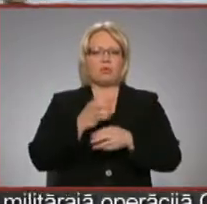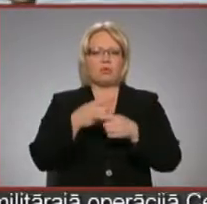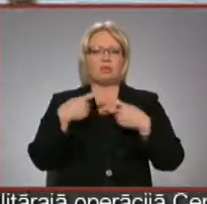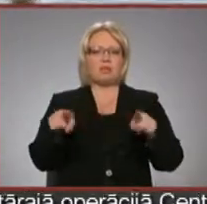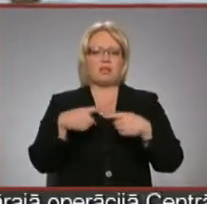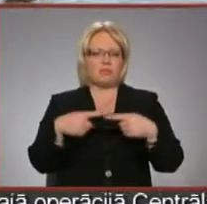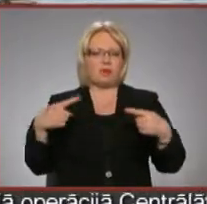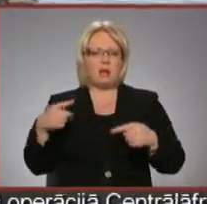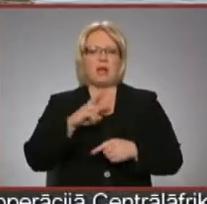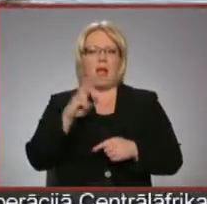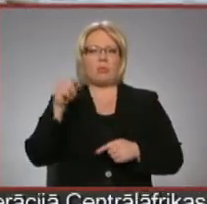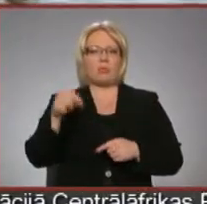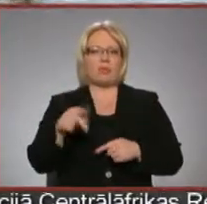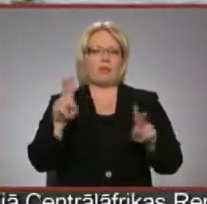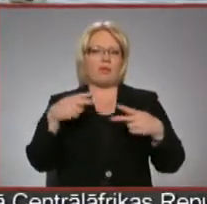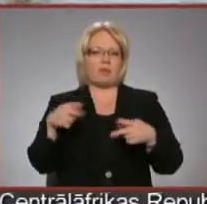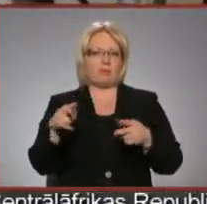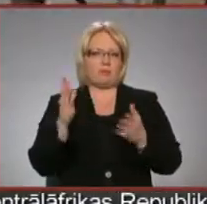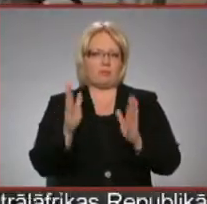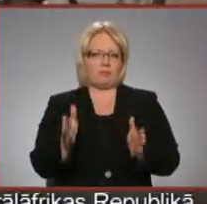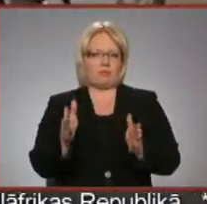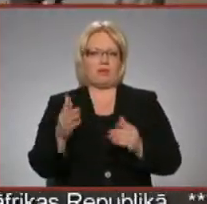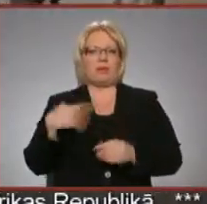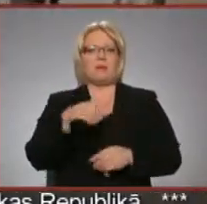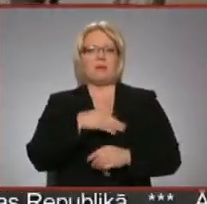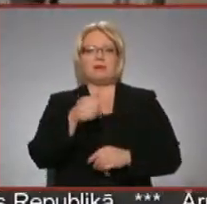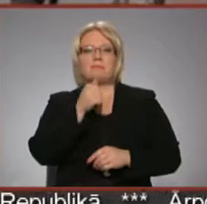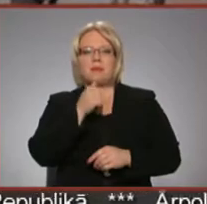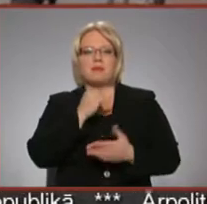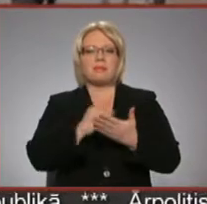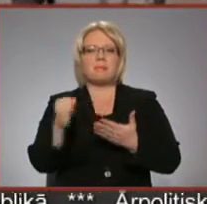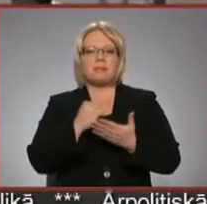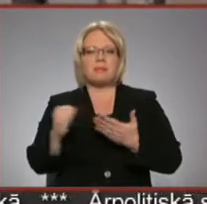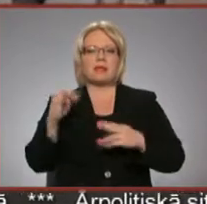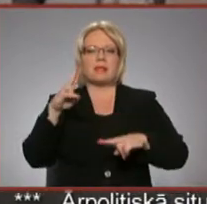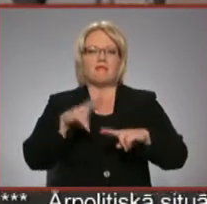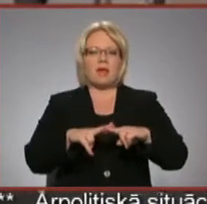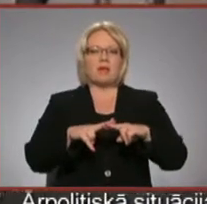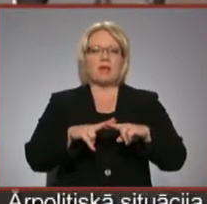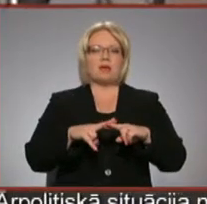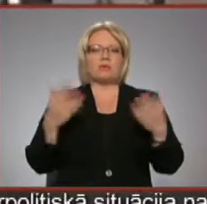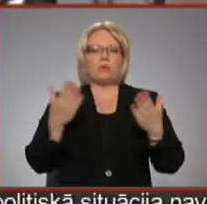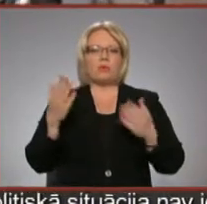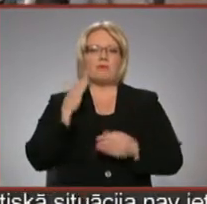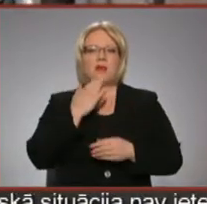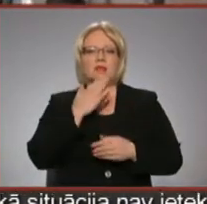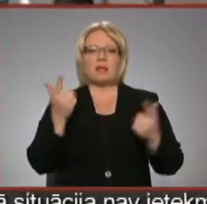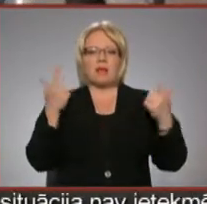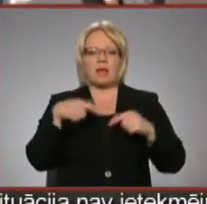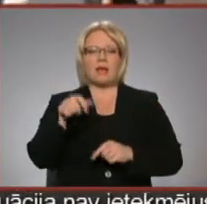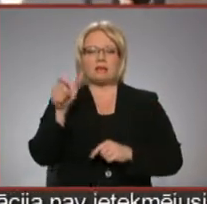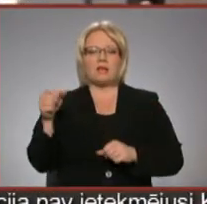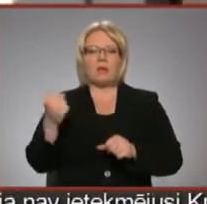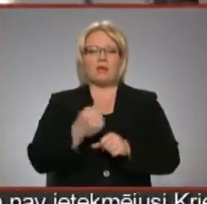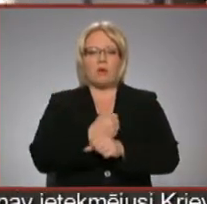priekšmetu, kam tur nevajadzētu atrasties. Mēs mēģinām tīrīt vietas, kur vasaras laikā cilvēki tomēr,